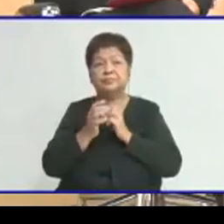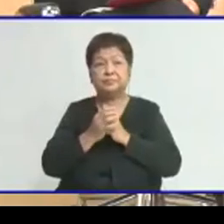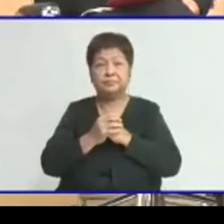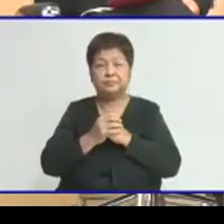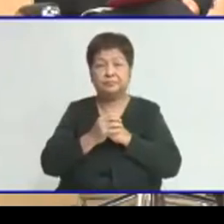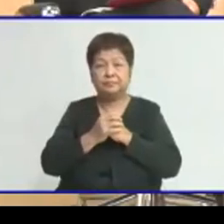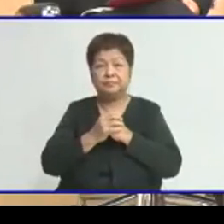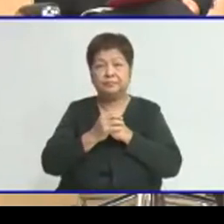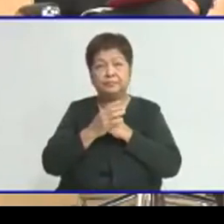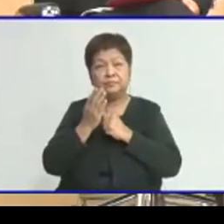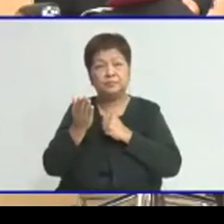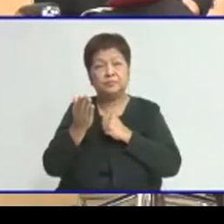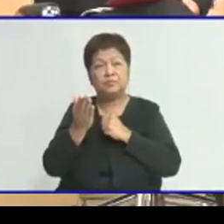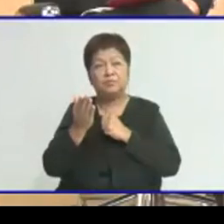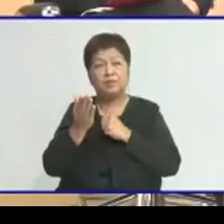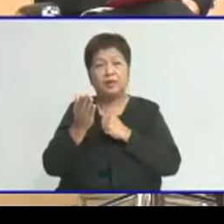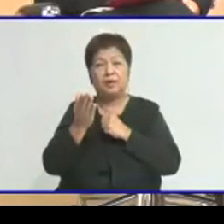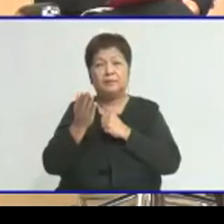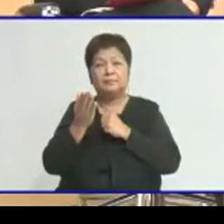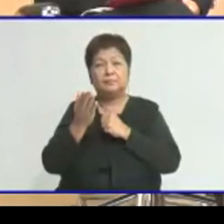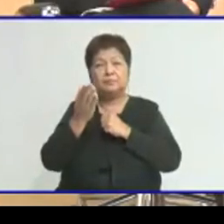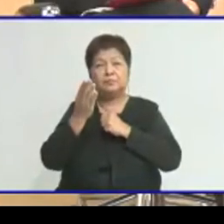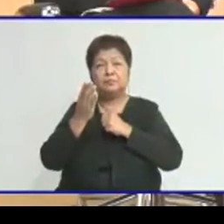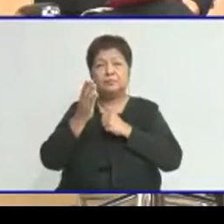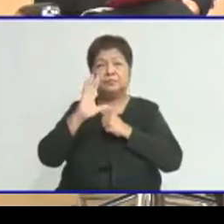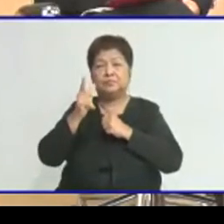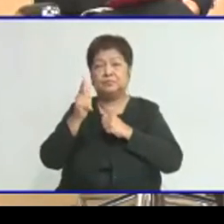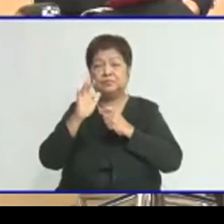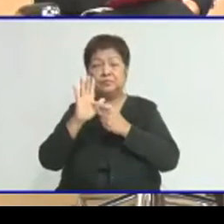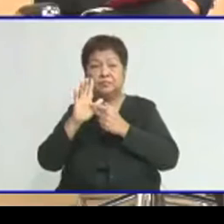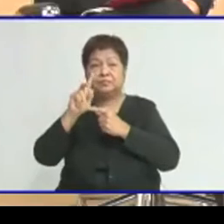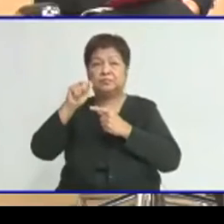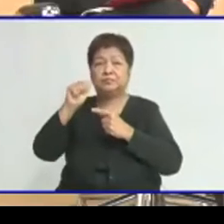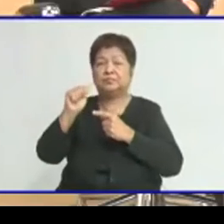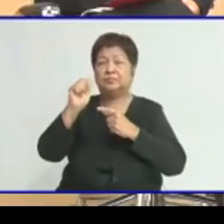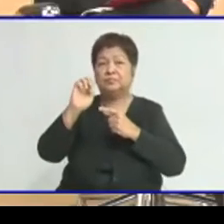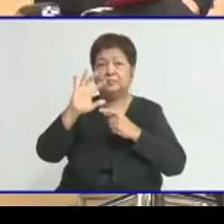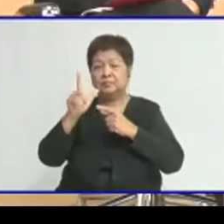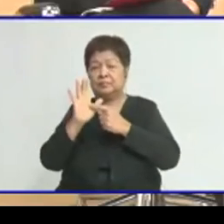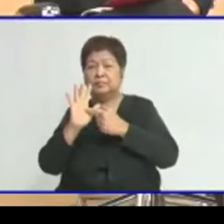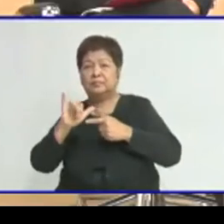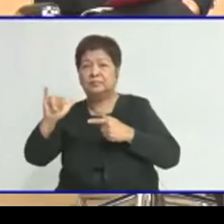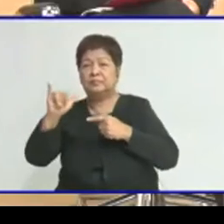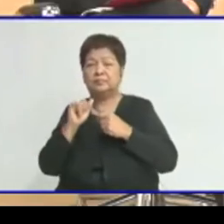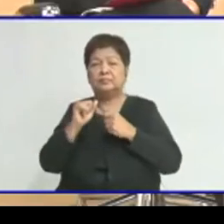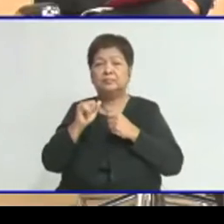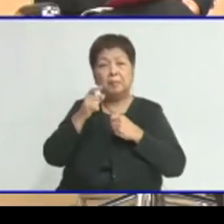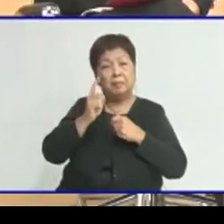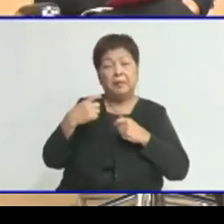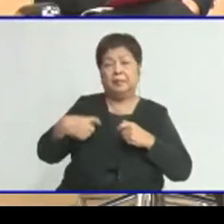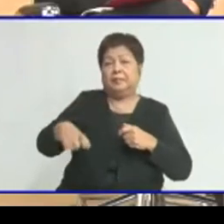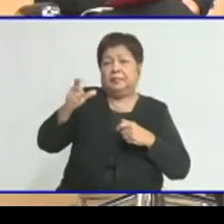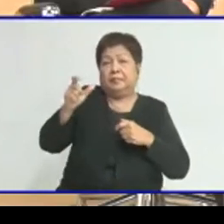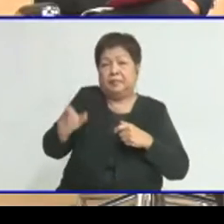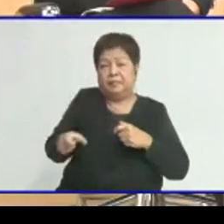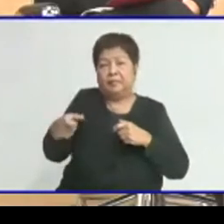านนึงค่ะคุณชาติชายอมรเลิศวัฒนาซึ่งเป็นทนายความโครงการให้ความช่วยเหลือทางกฎหมายแก่ผู้ลี้ภั